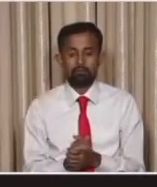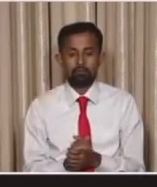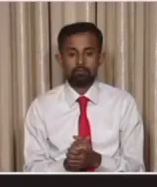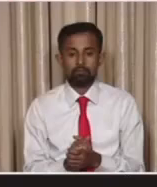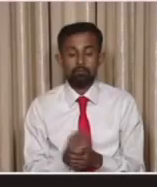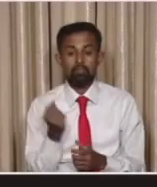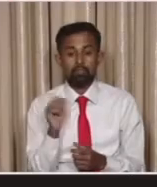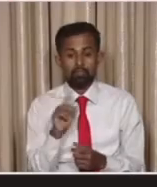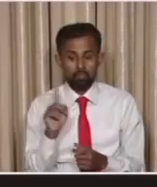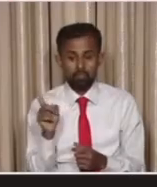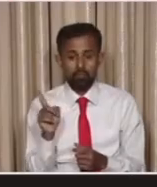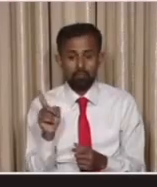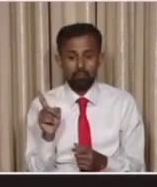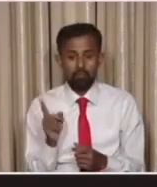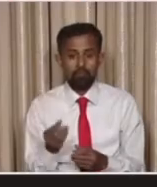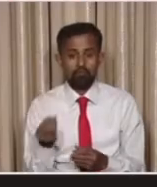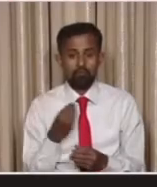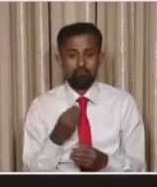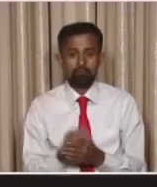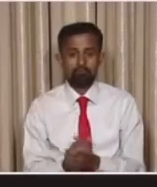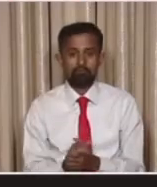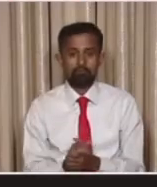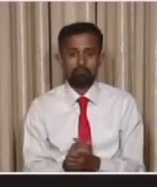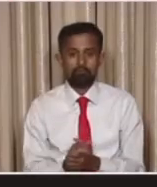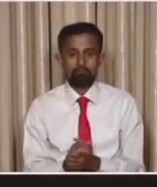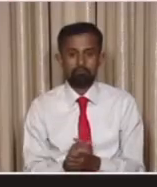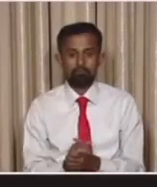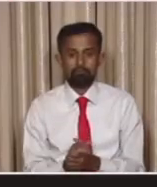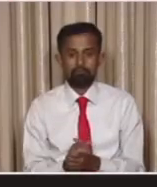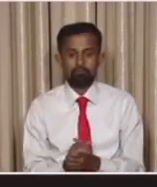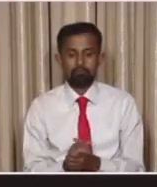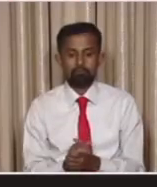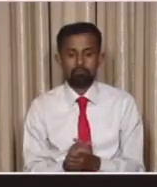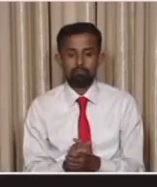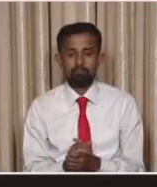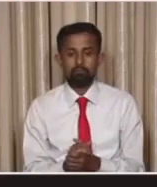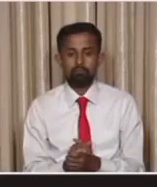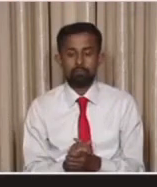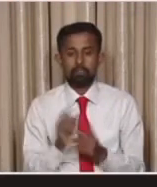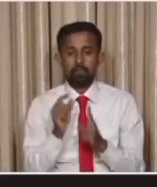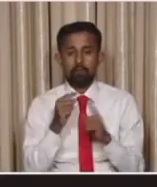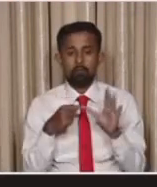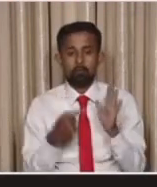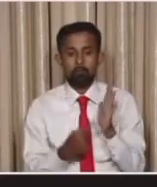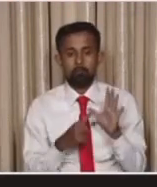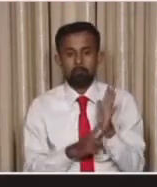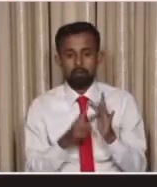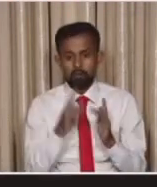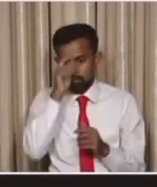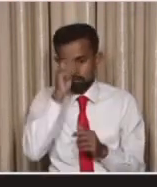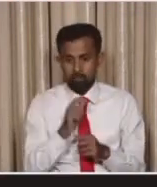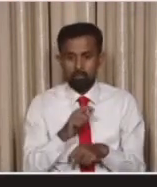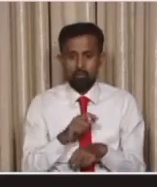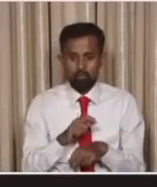රුපියල් 10ට තමයි මේක ගියා උන් දෙගෙනාවේ ටැක්ස් එක. ෆෝනේ විසන්දි කරලා තිබෙනවා. ගරු පාටලි චම්පික ඇමතුමා